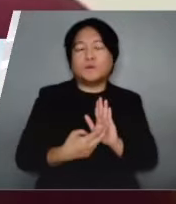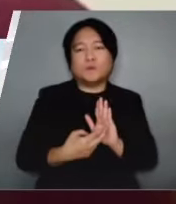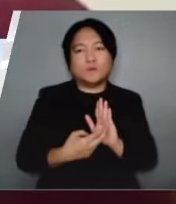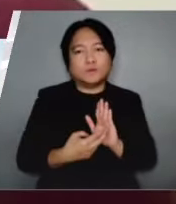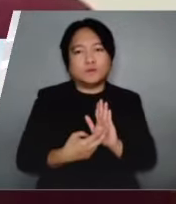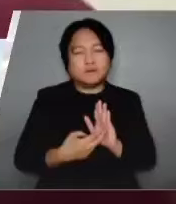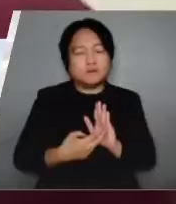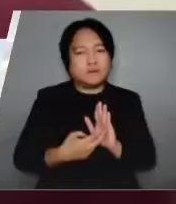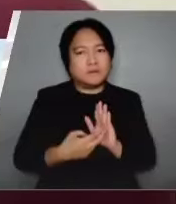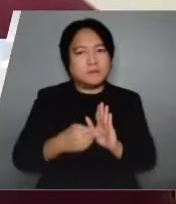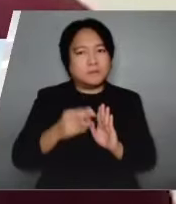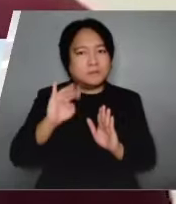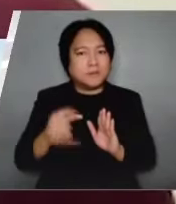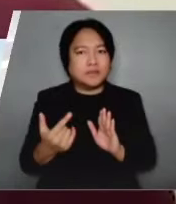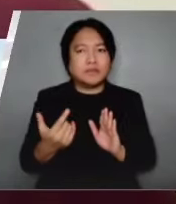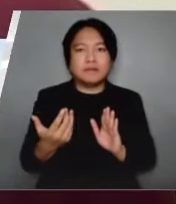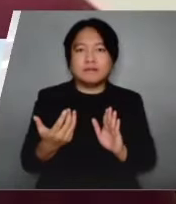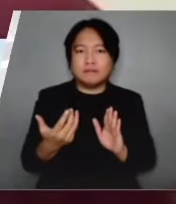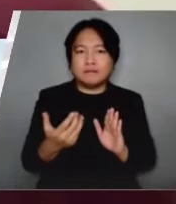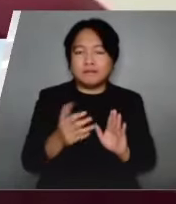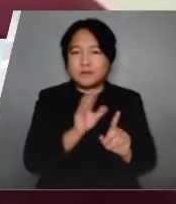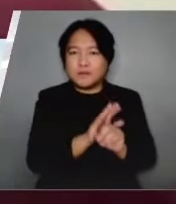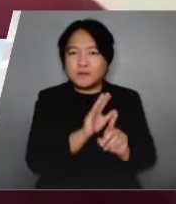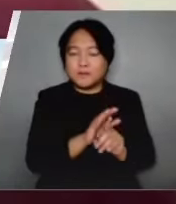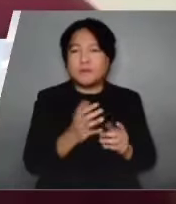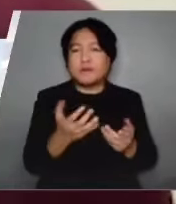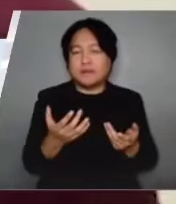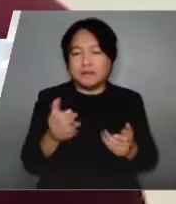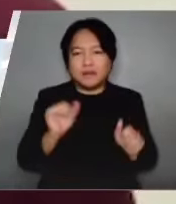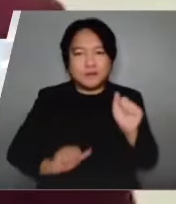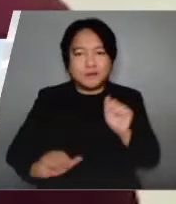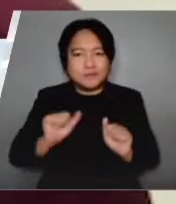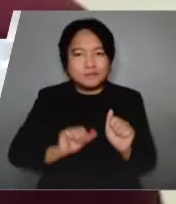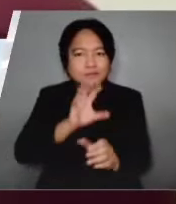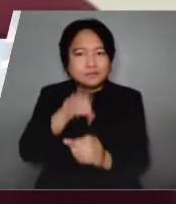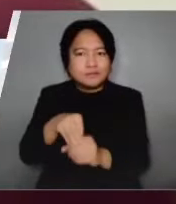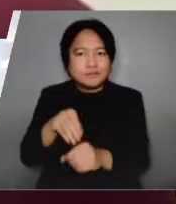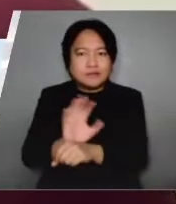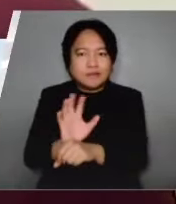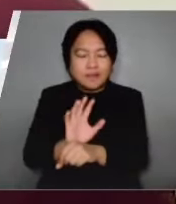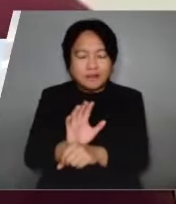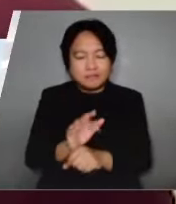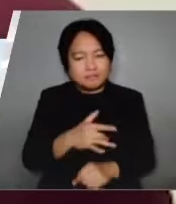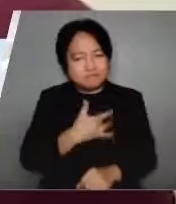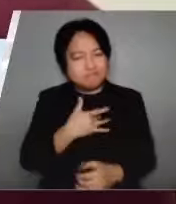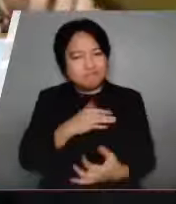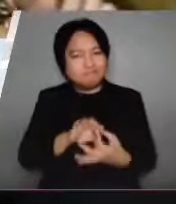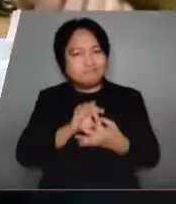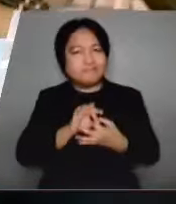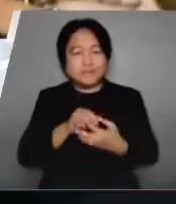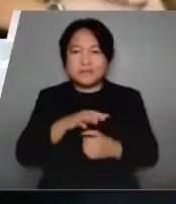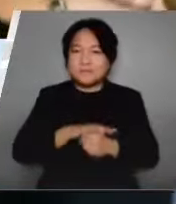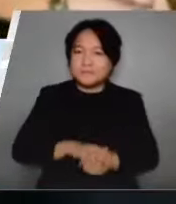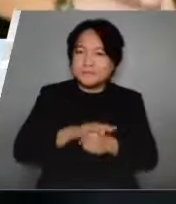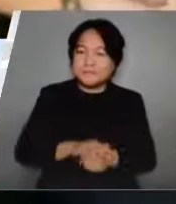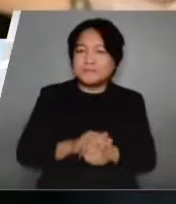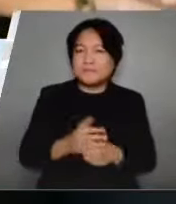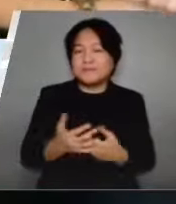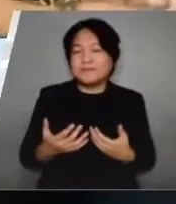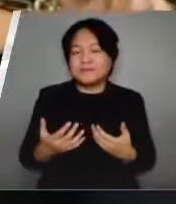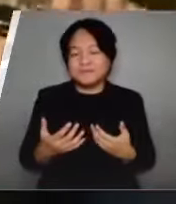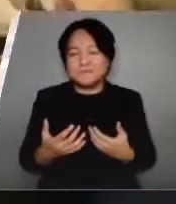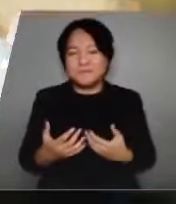ni Elias Guerrero. Kaya doon na po ako na pressure, doon na po ako na tense. Kwento pa ni